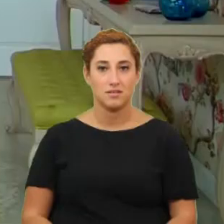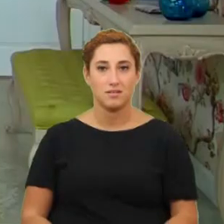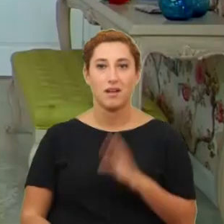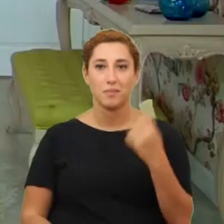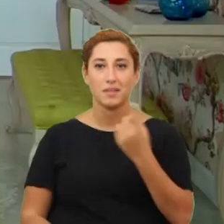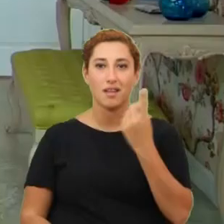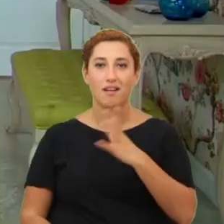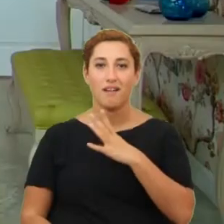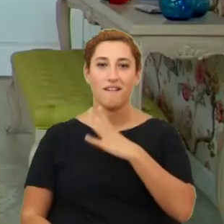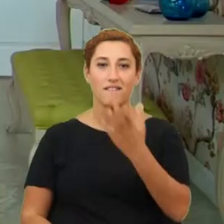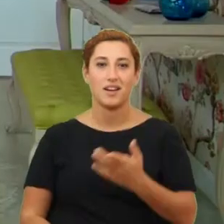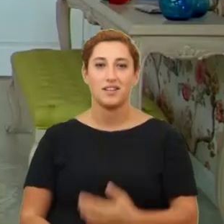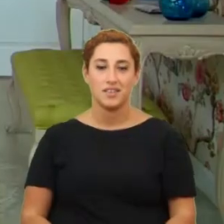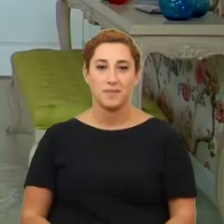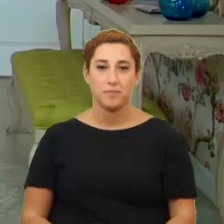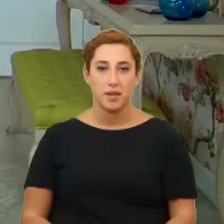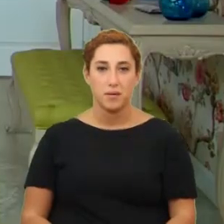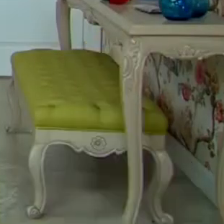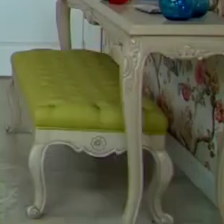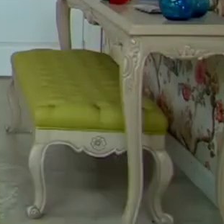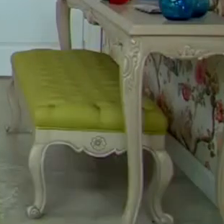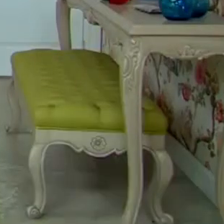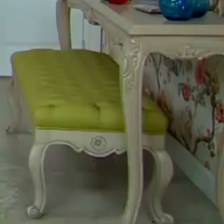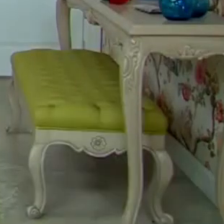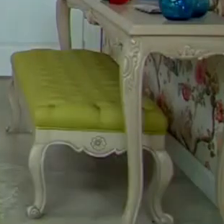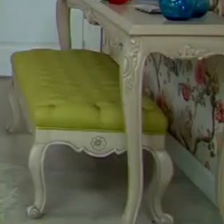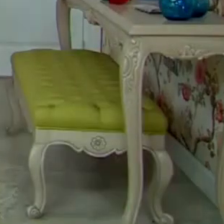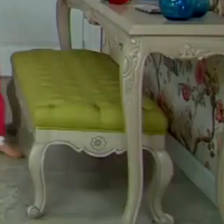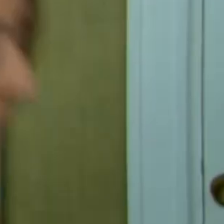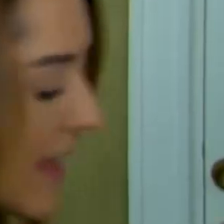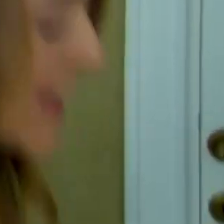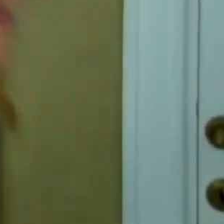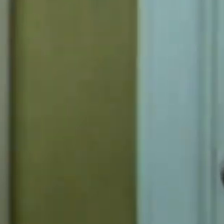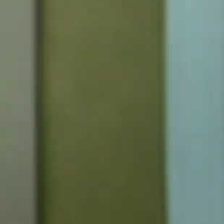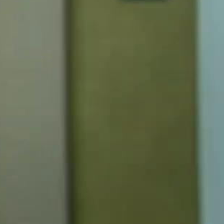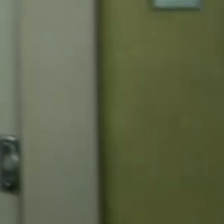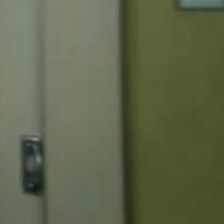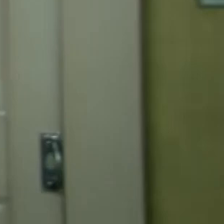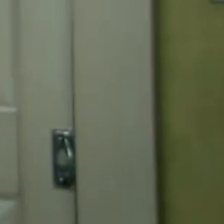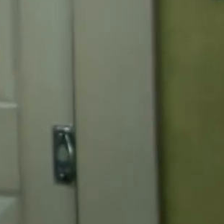Ay bir tane daha var.